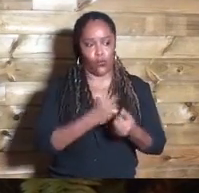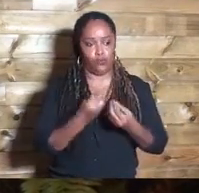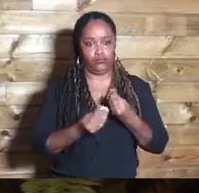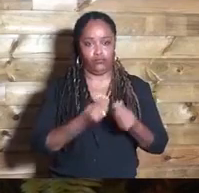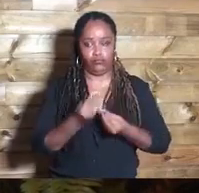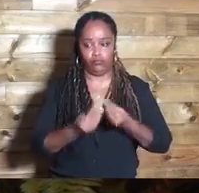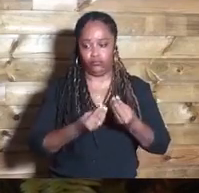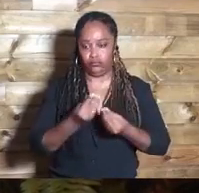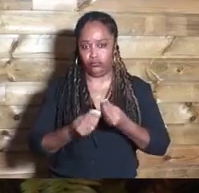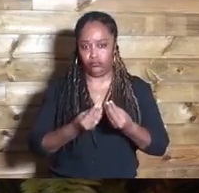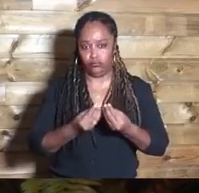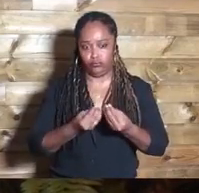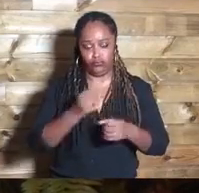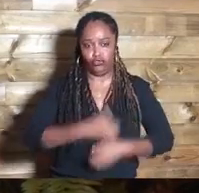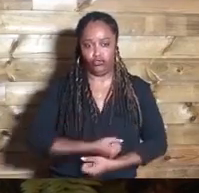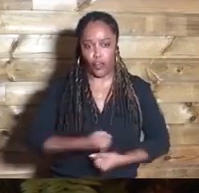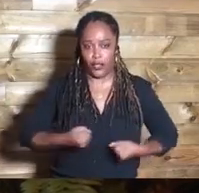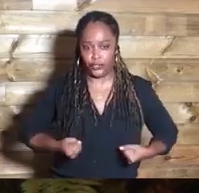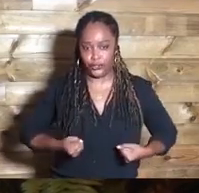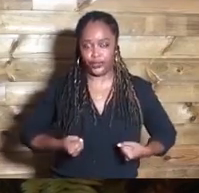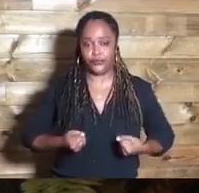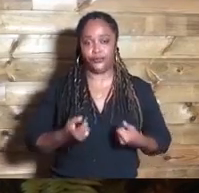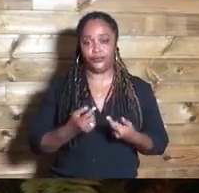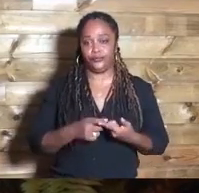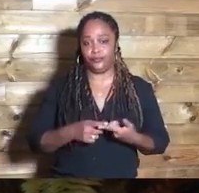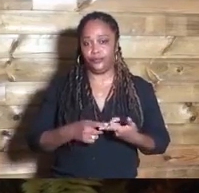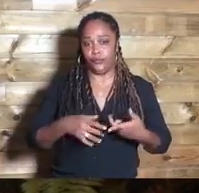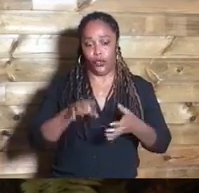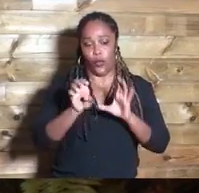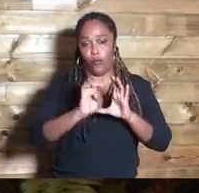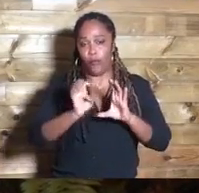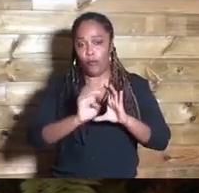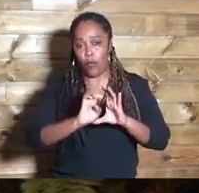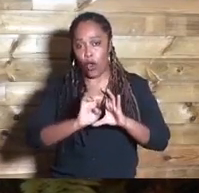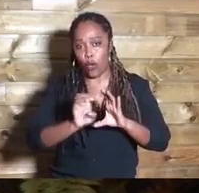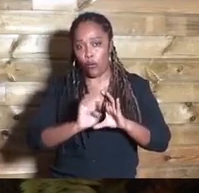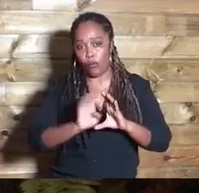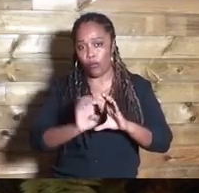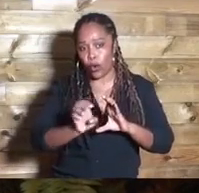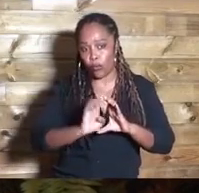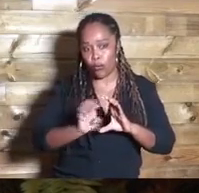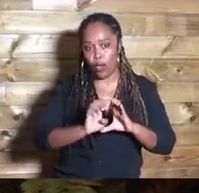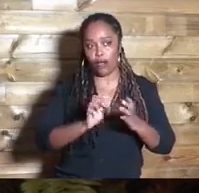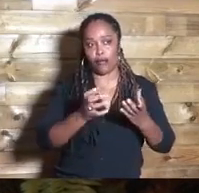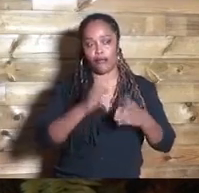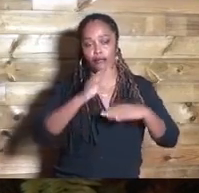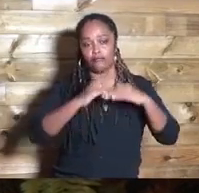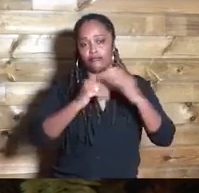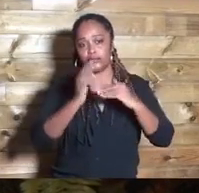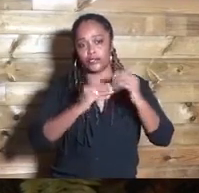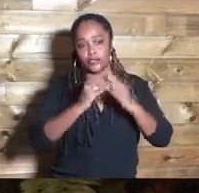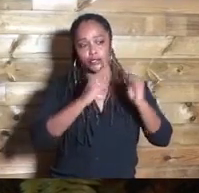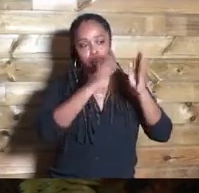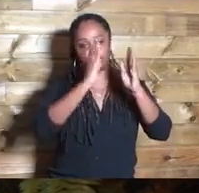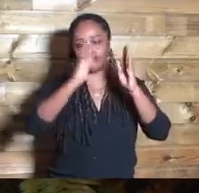C'est pointé au chômage. Pas l'emploi qui bon, mettre débiter en rayon bac au fond. Mettre travail de